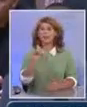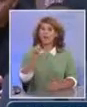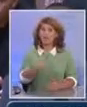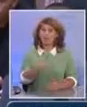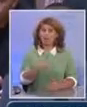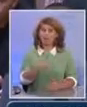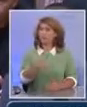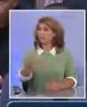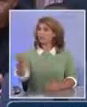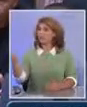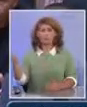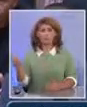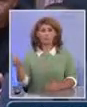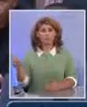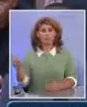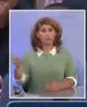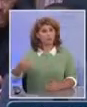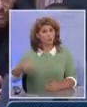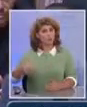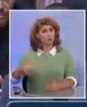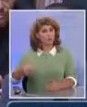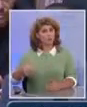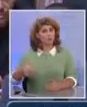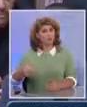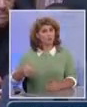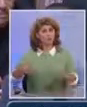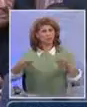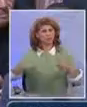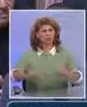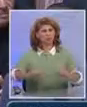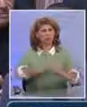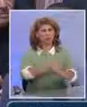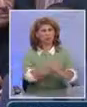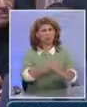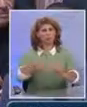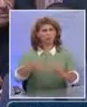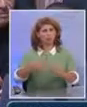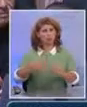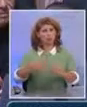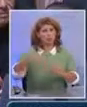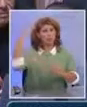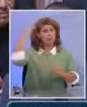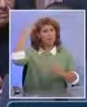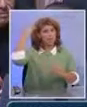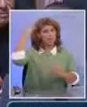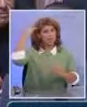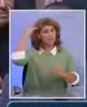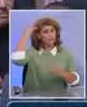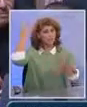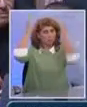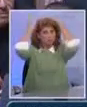οι οποίοι σήμερα εξουσιάζουν τη χώρα, μέσα στην αντίληψή τους